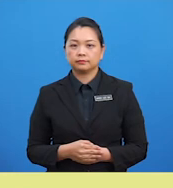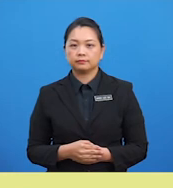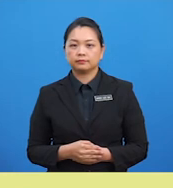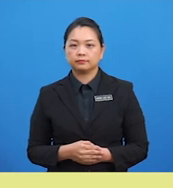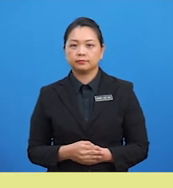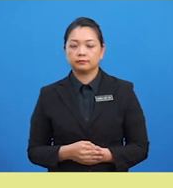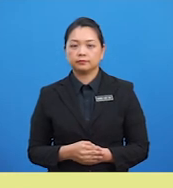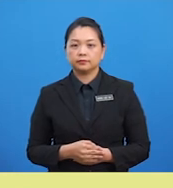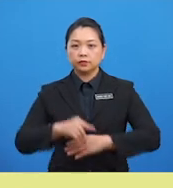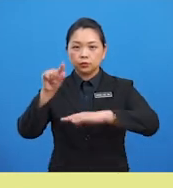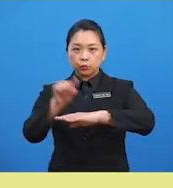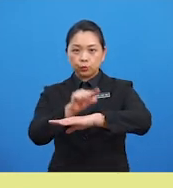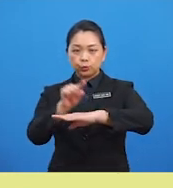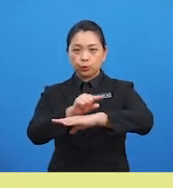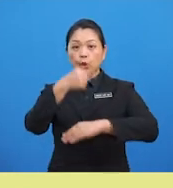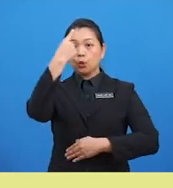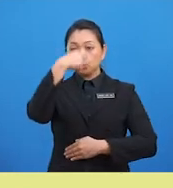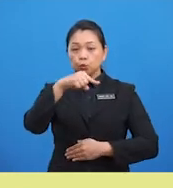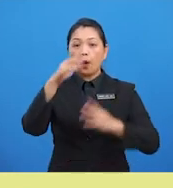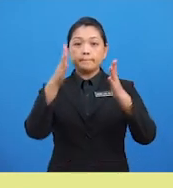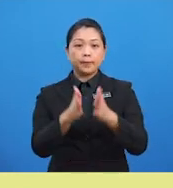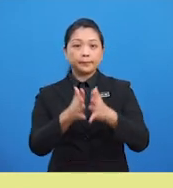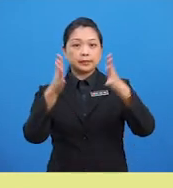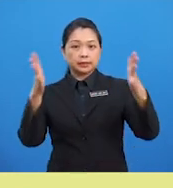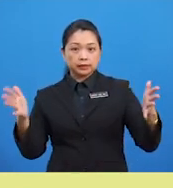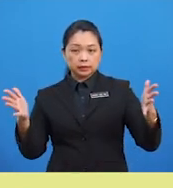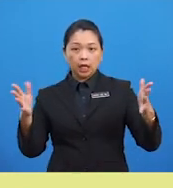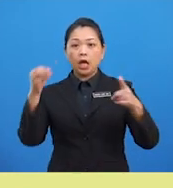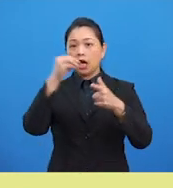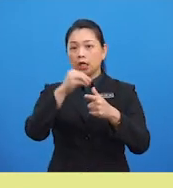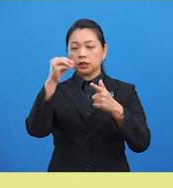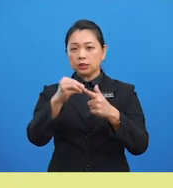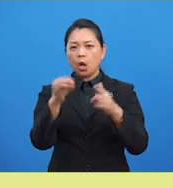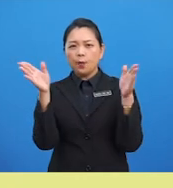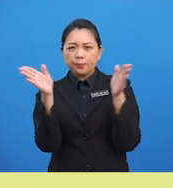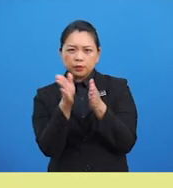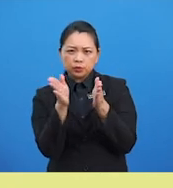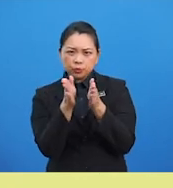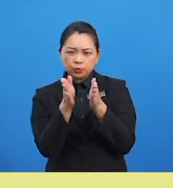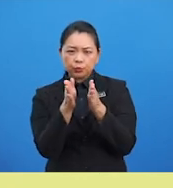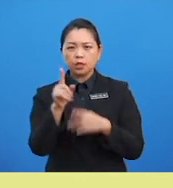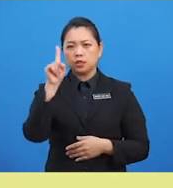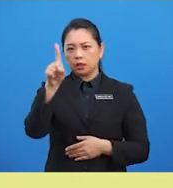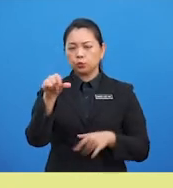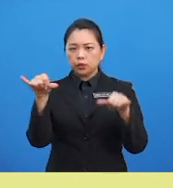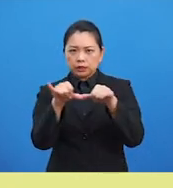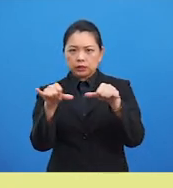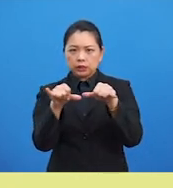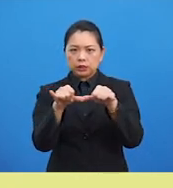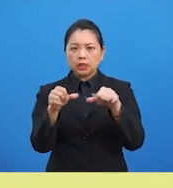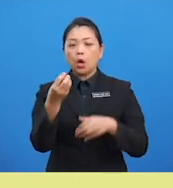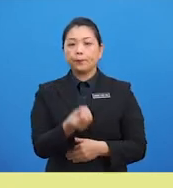Scale digunakan untuk membesarkan atau mengecilkan suatu saiz